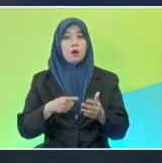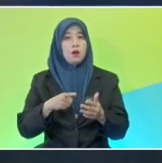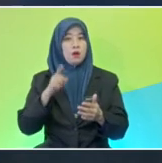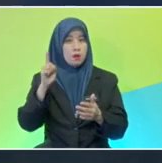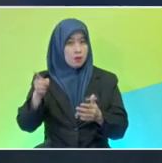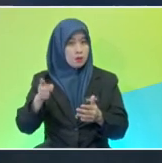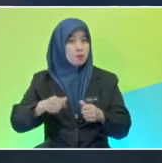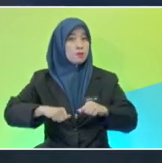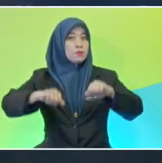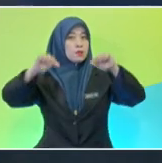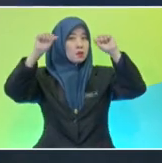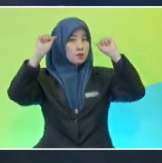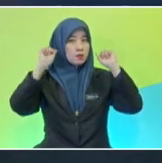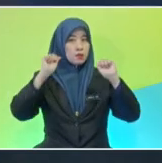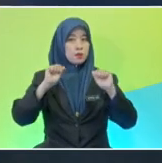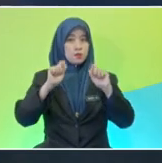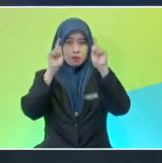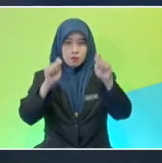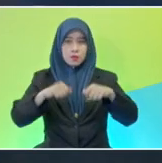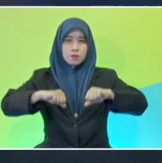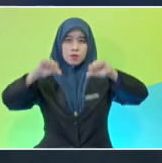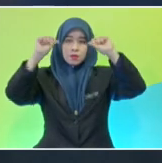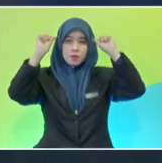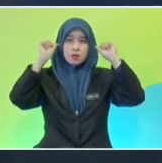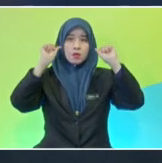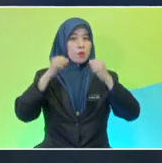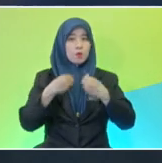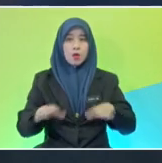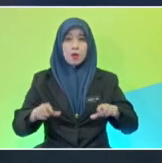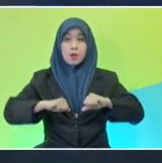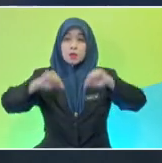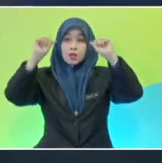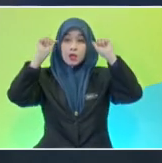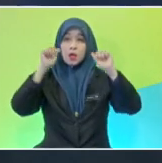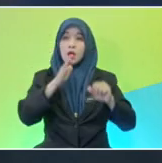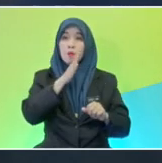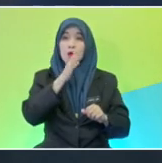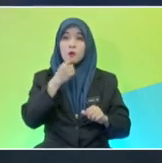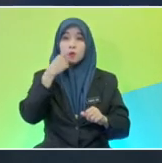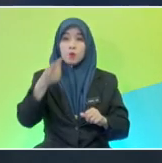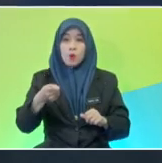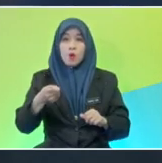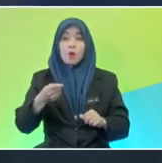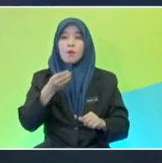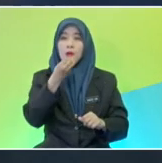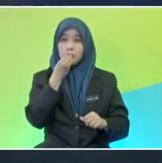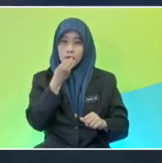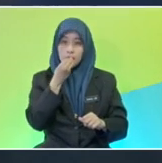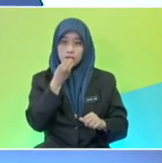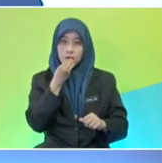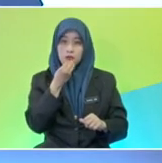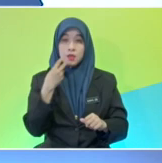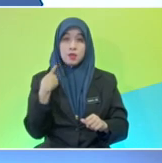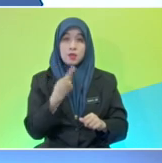mandi dulu. Boleh, kita mandi dulu tengah hari. Lepas mandi tu, mak suruh buat apa? Jangan lupa makan tengah hari. Betul, kita